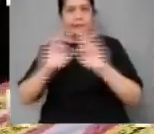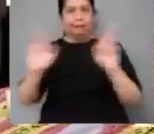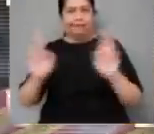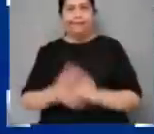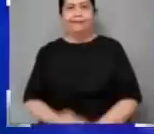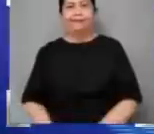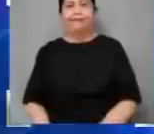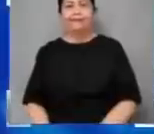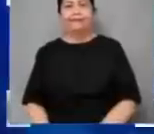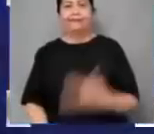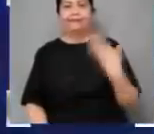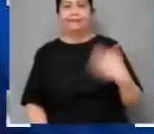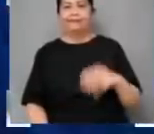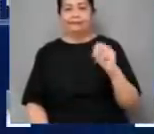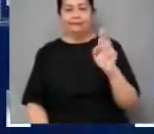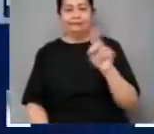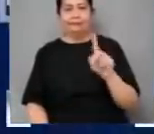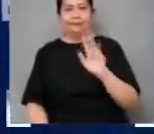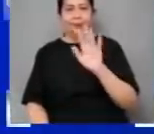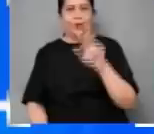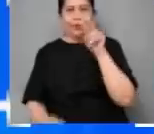Mariz Umali, ang inyong saksi.